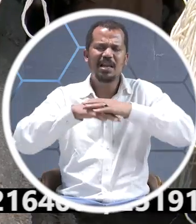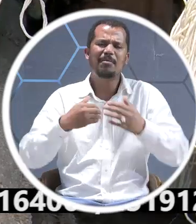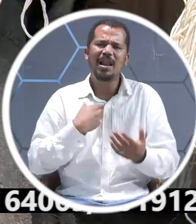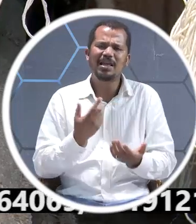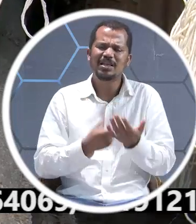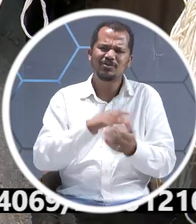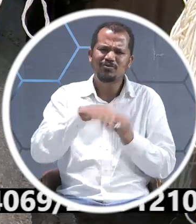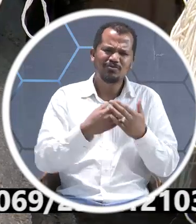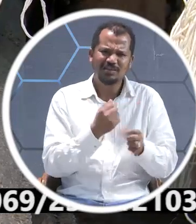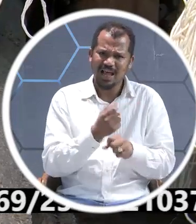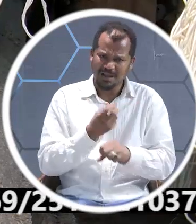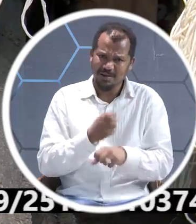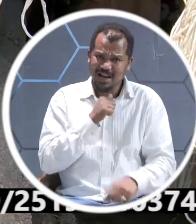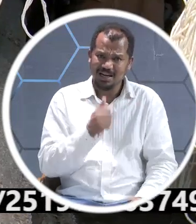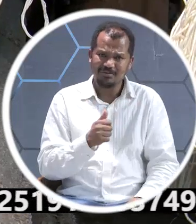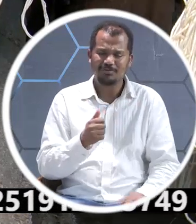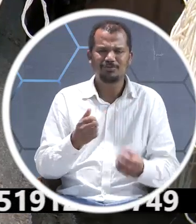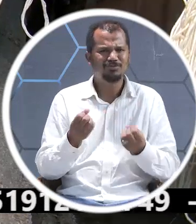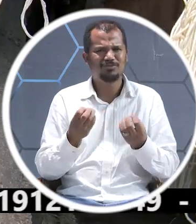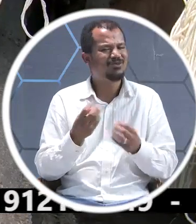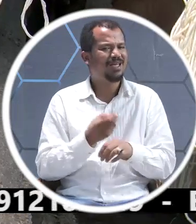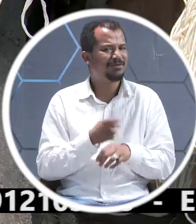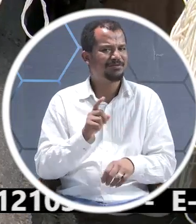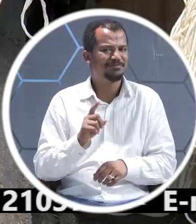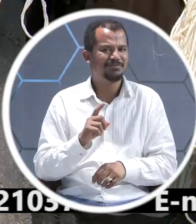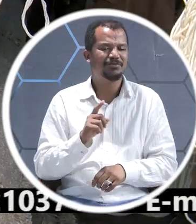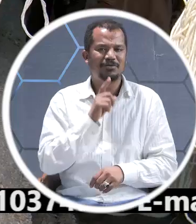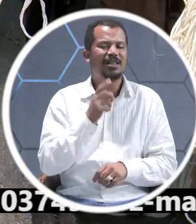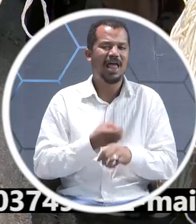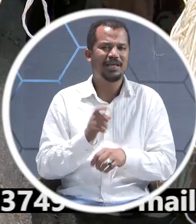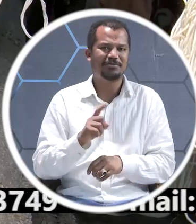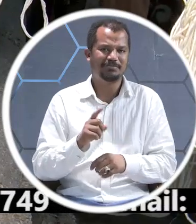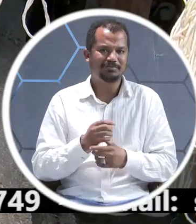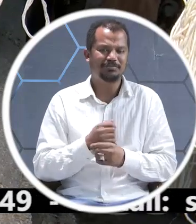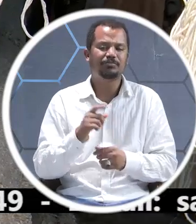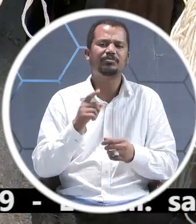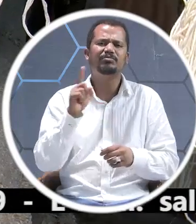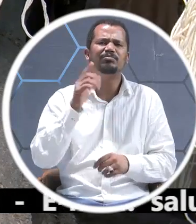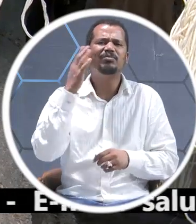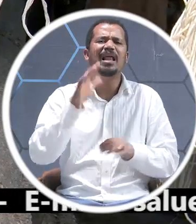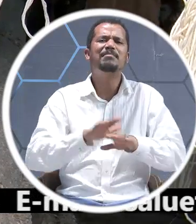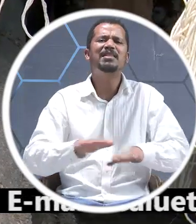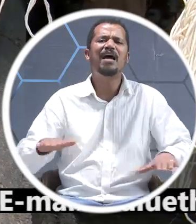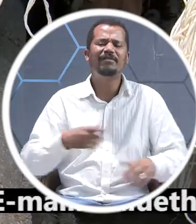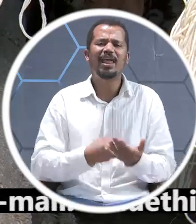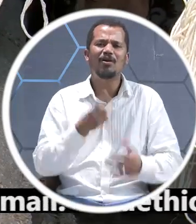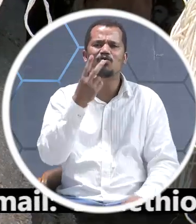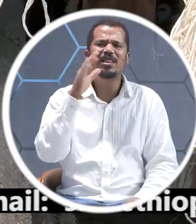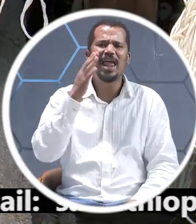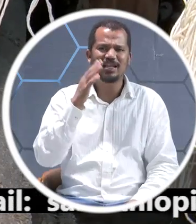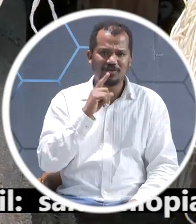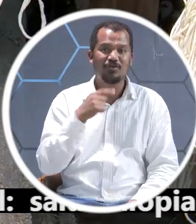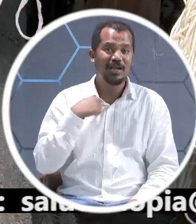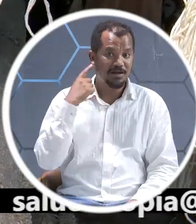አለው። እነዚህ ከባድ አልነበሩም? አዎ ብዙም አይከብዱ። አረ ይሄ አሁን ምን አይነት ምንጣፍ ነው የሚባለው? ሁለት አይነት